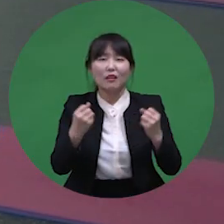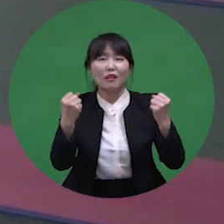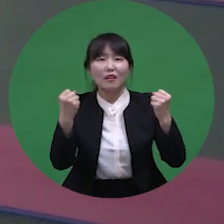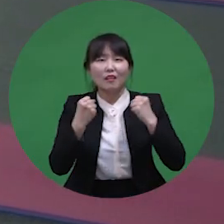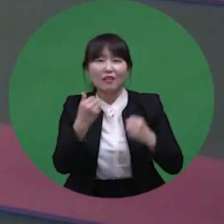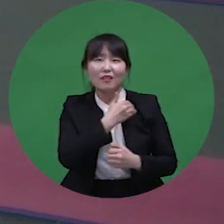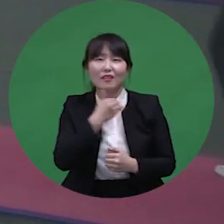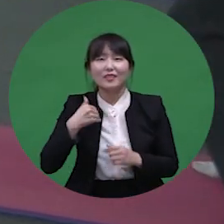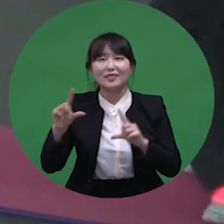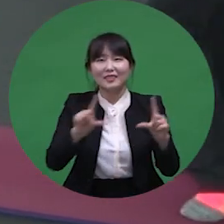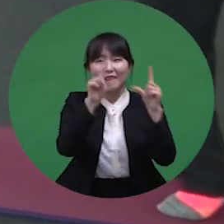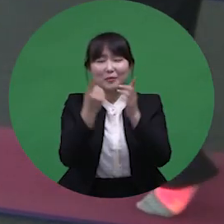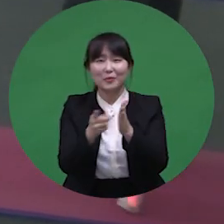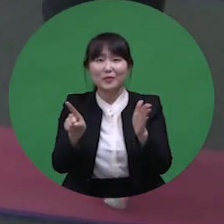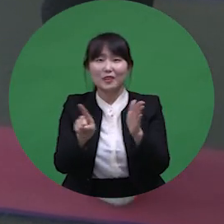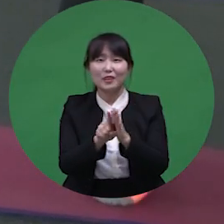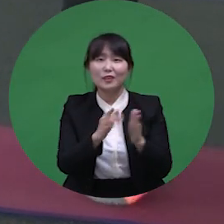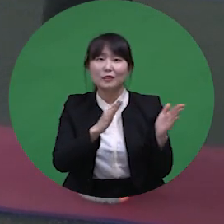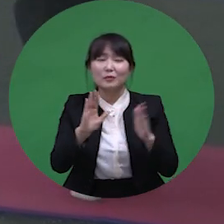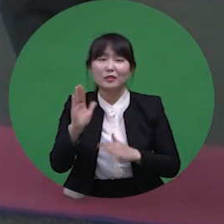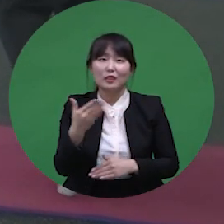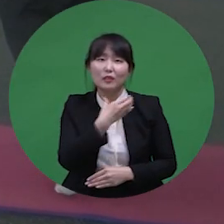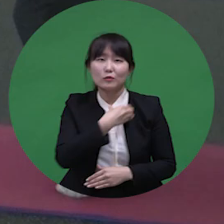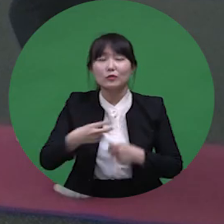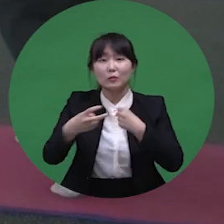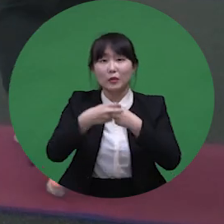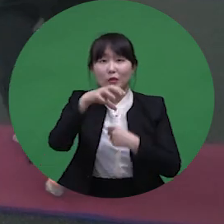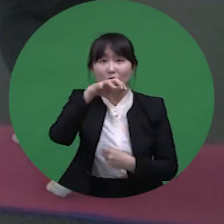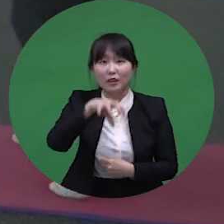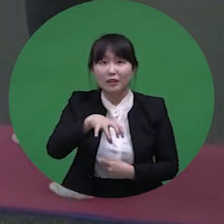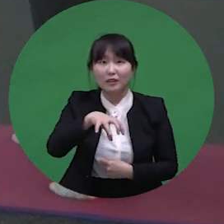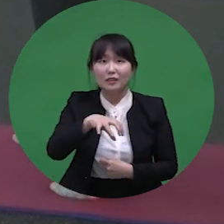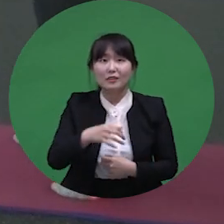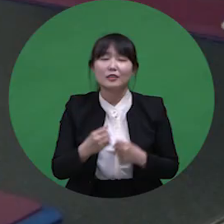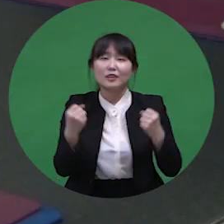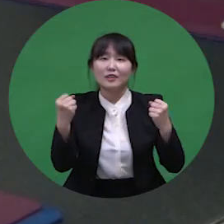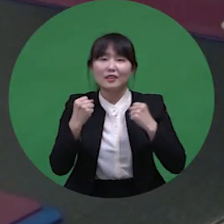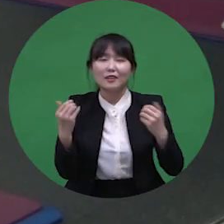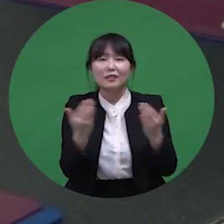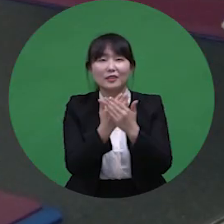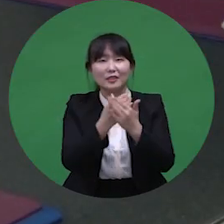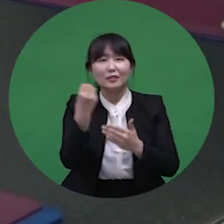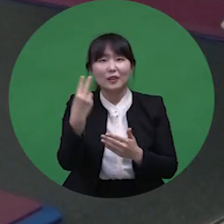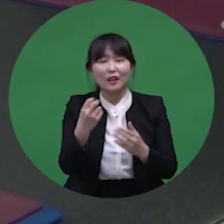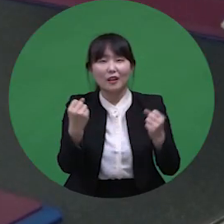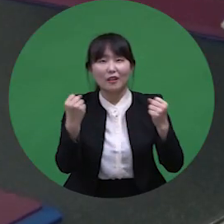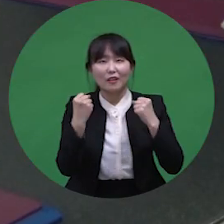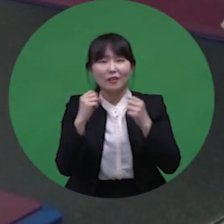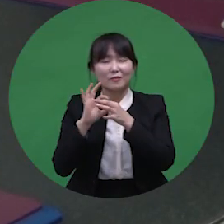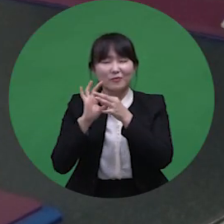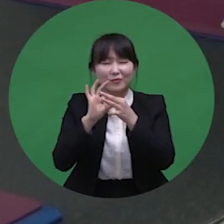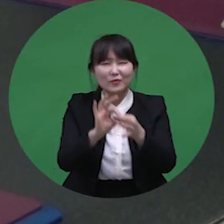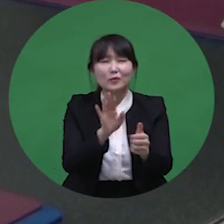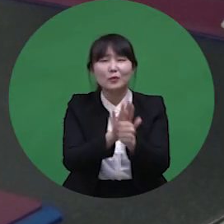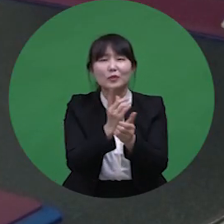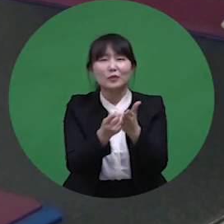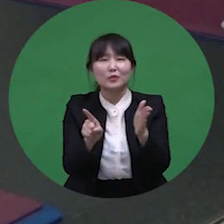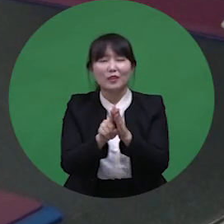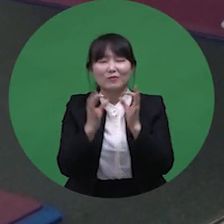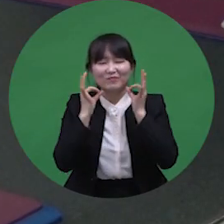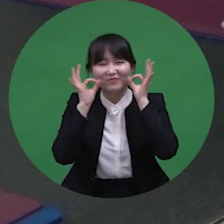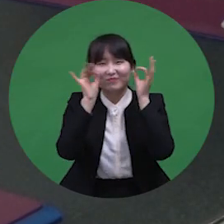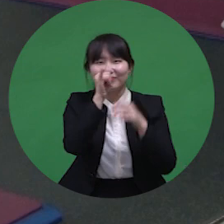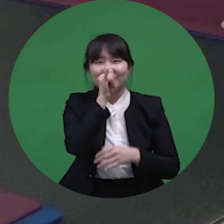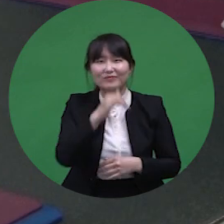구민들의 건강하고 윤택한 삶을 위해 마련된 구로구 보건소에서는 체력 증진과 건강 유지를 돕고자